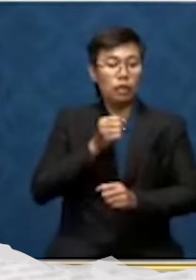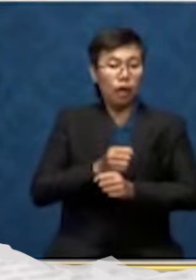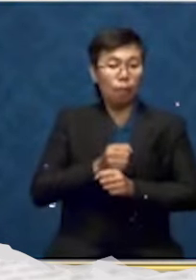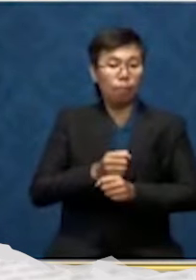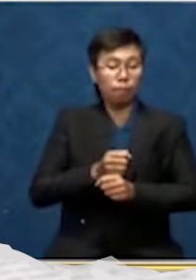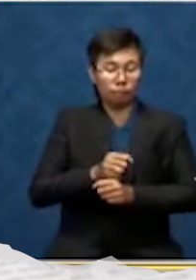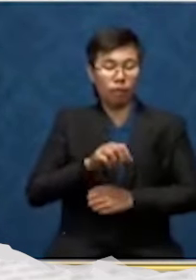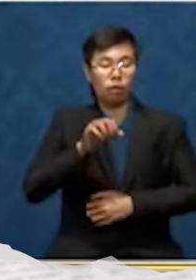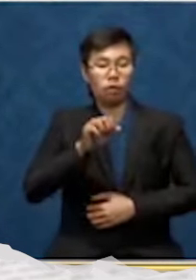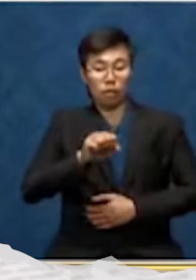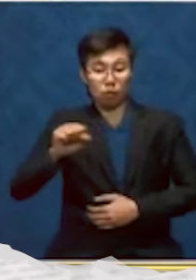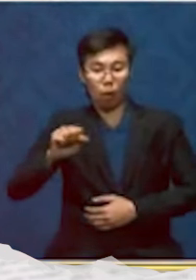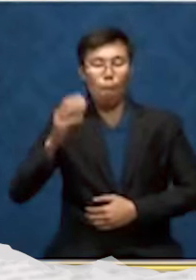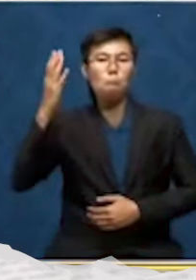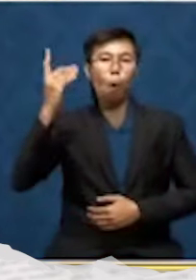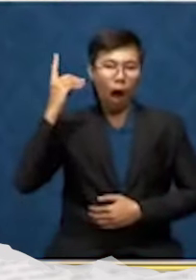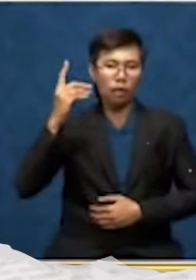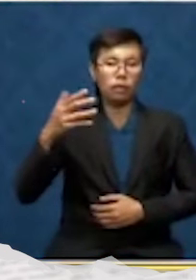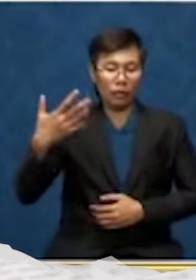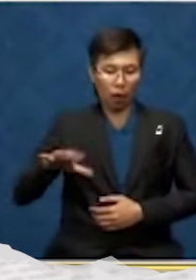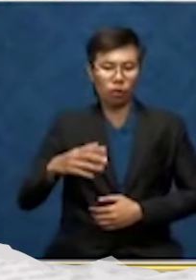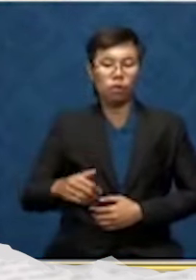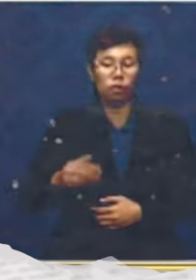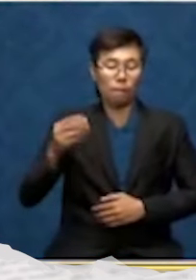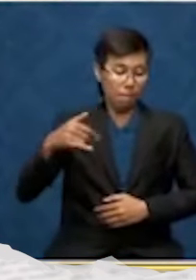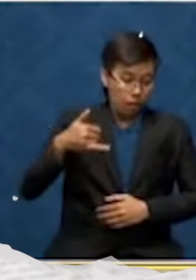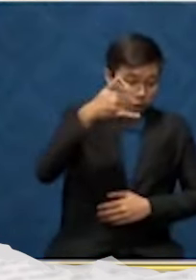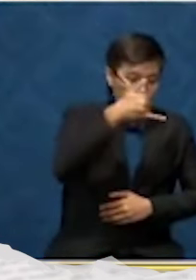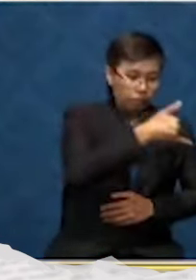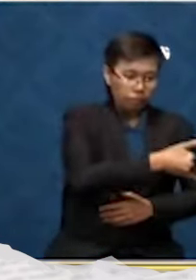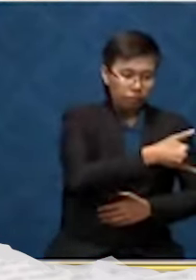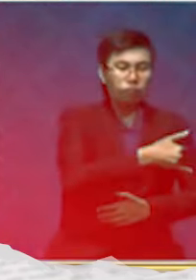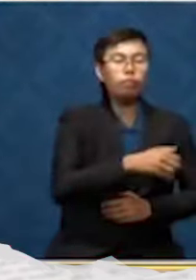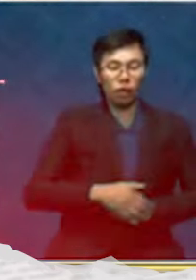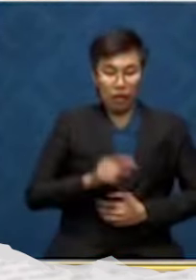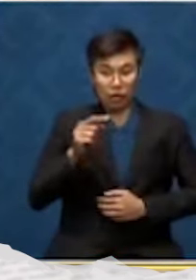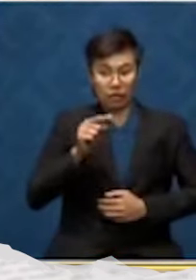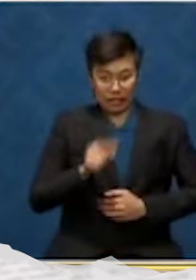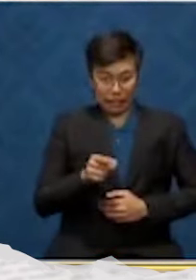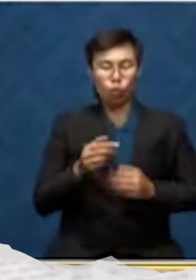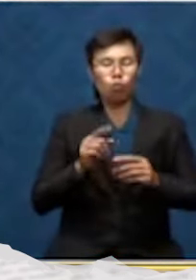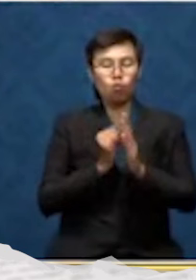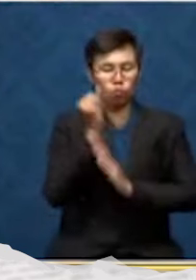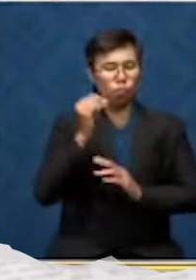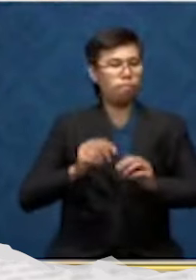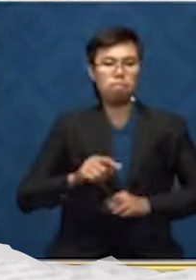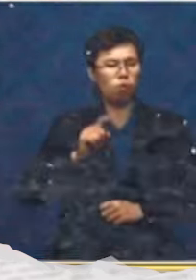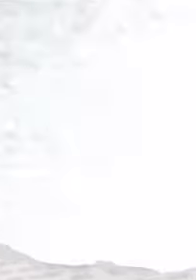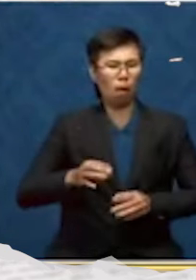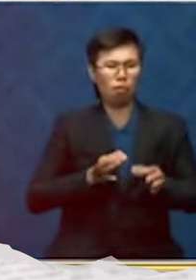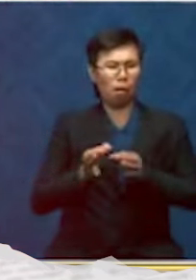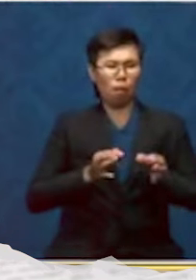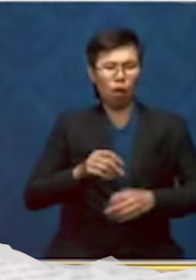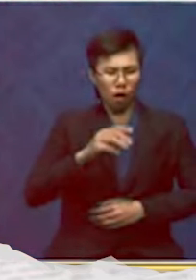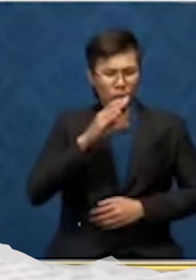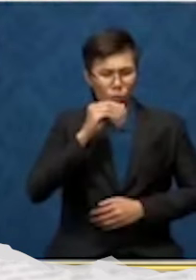แต่เมื่อวานและเดินออกจากสภาแห่งนี้อย่างสง่างามครับนั่นคือข้อเท็จจริงที่ถูกต้องไม่จำเป็นที่จะต้องมาอภิปรายหรือพูด